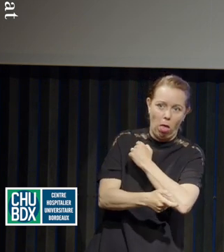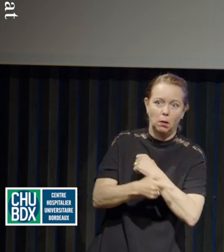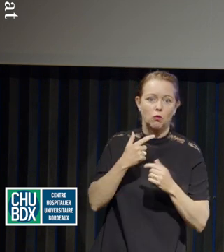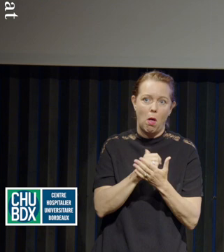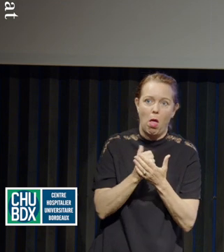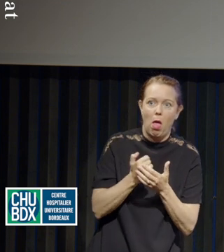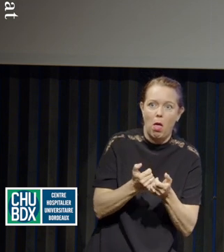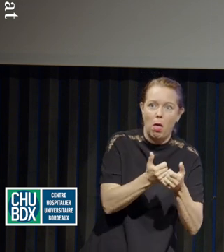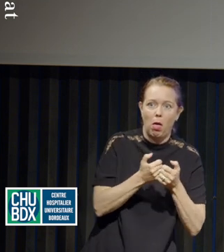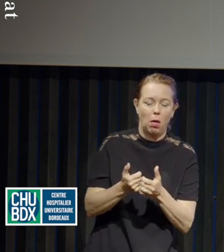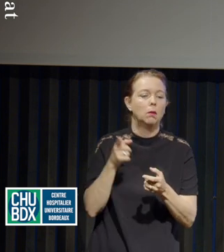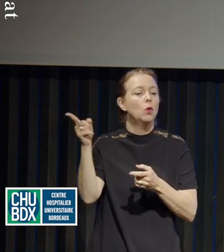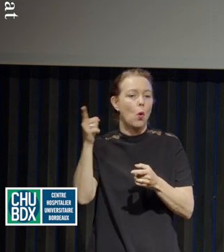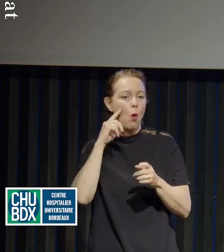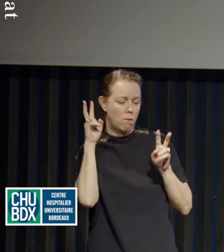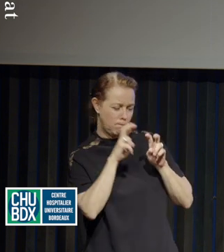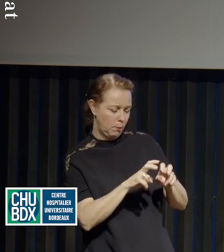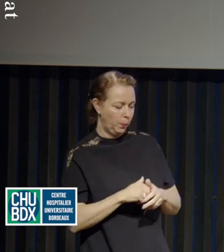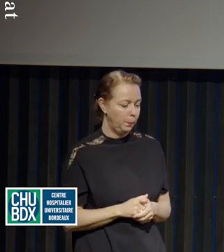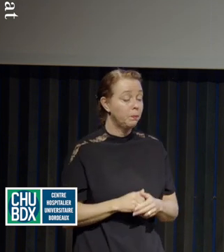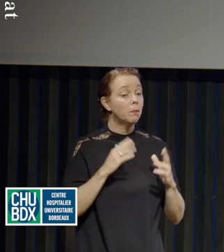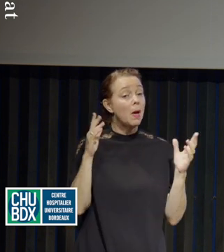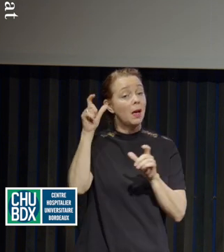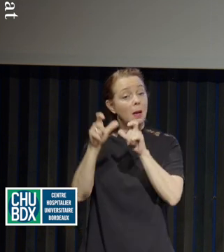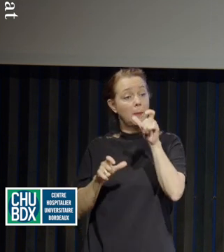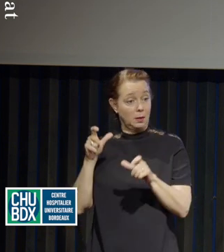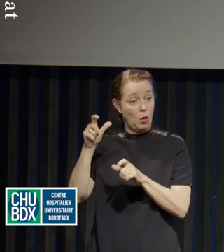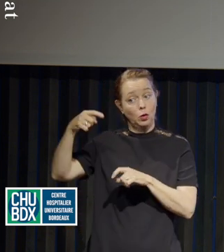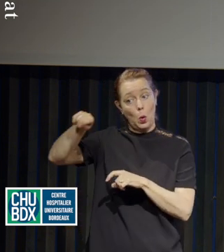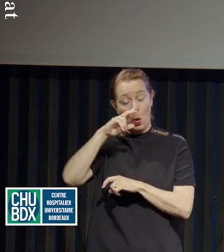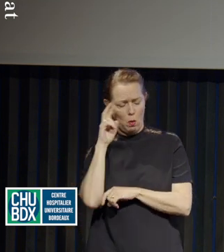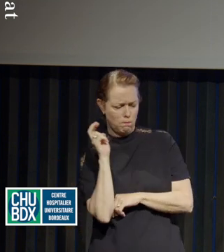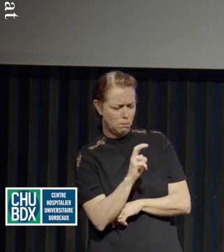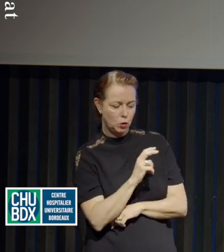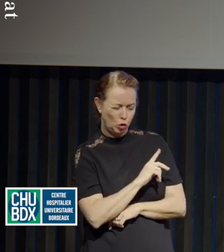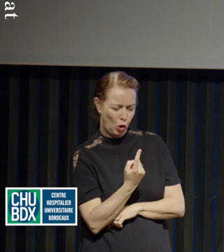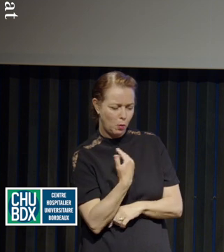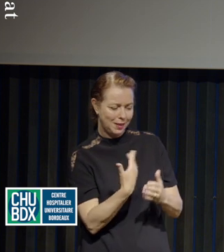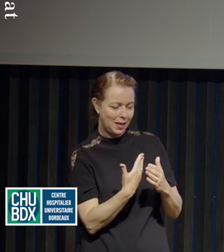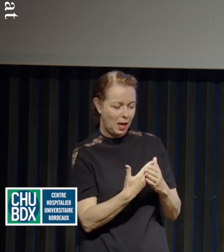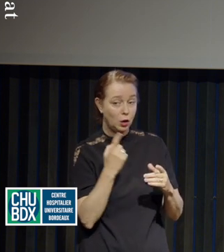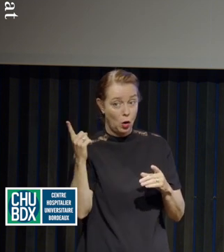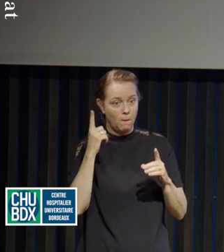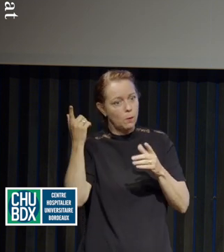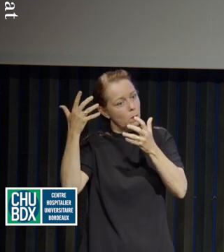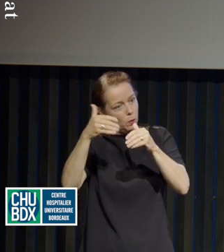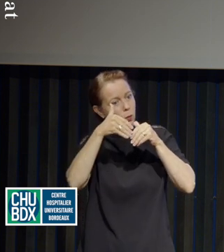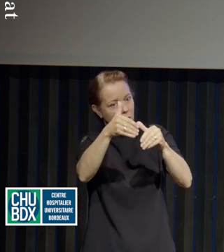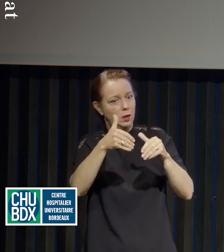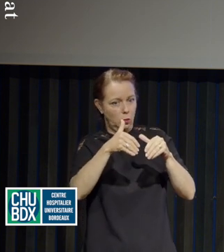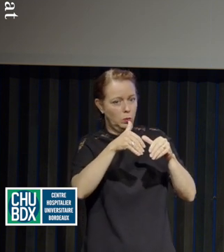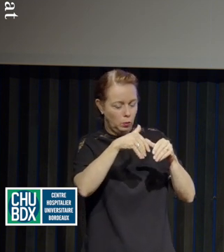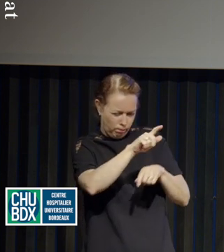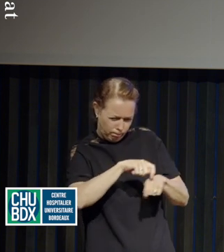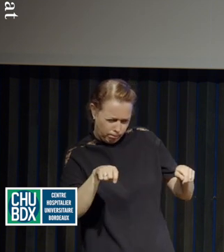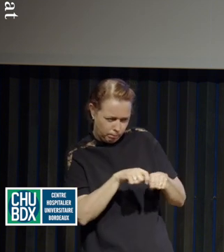donc d'une addiction aux jeux vidéo. Mais les auteurs ne se sont pas arrêtés là. Ils ont cherché à poursuivre cette évaluation pour